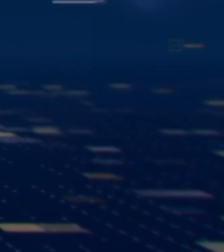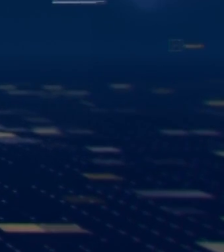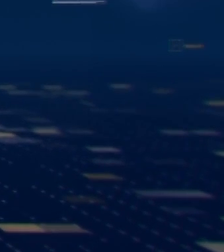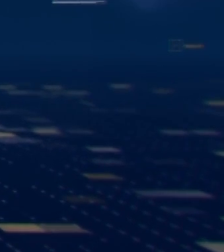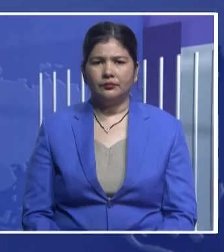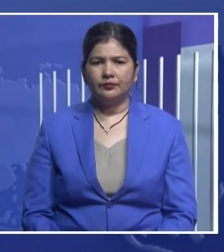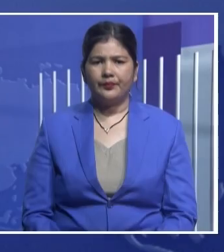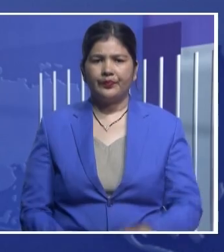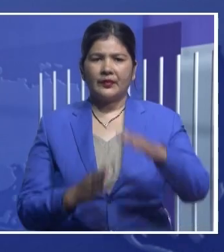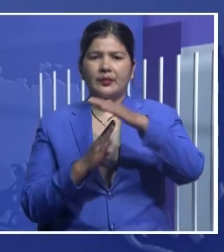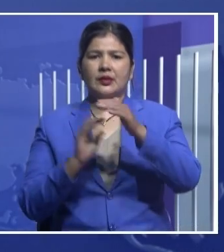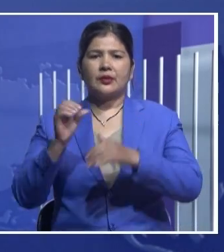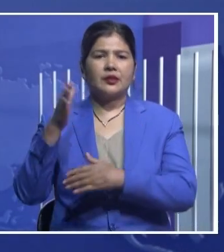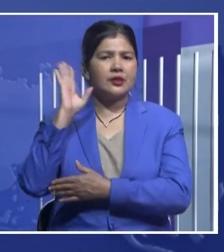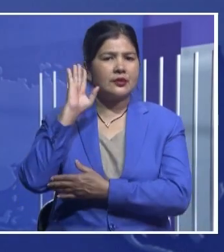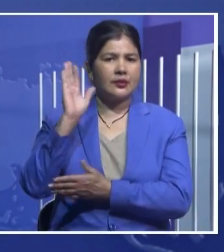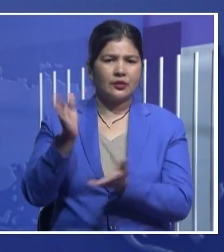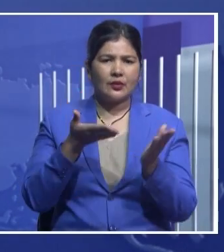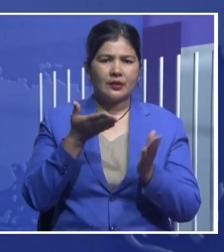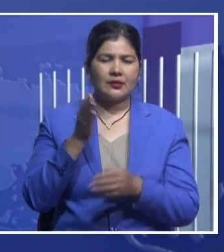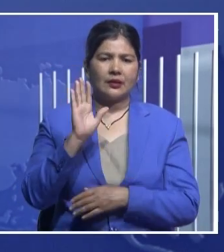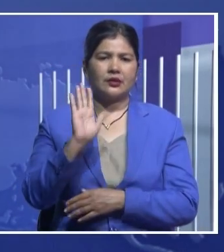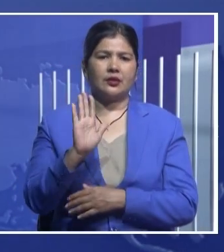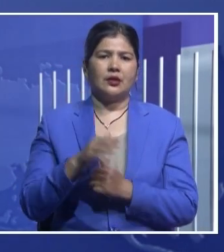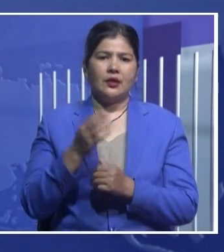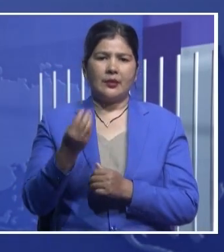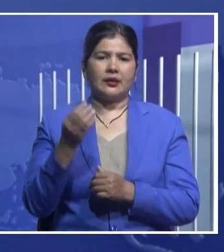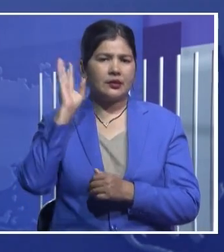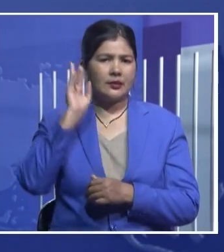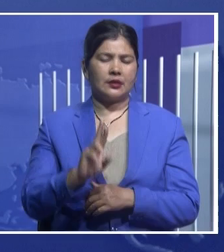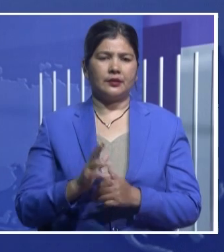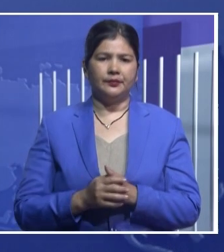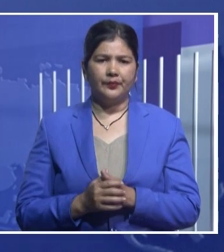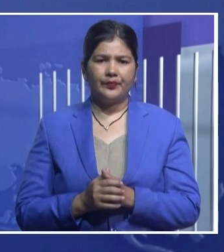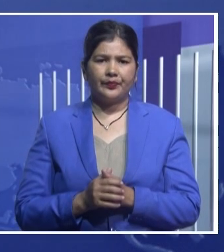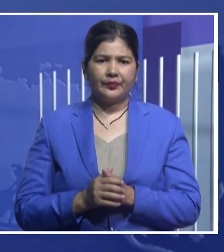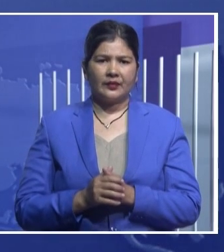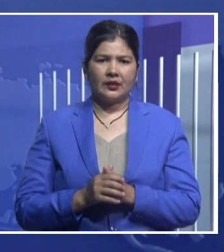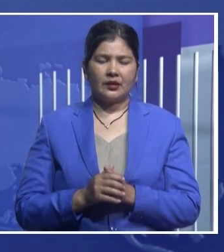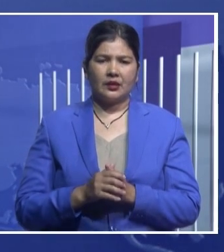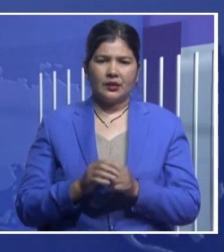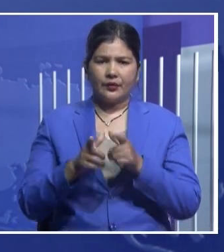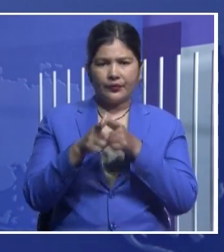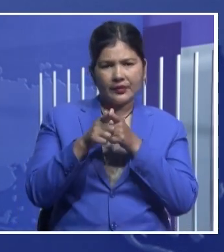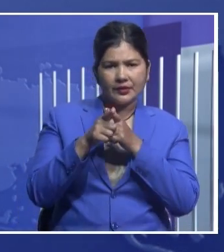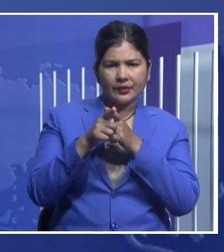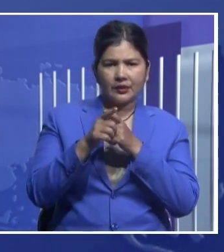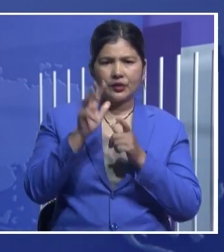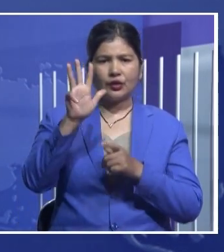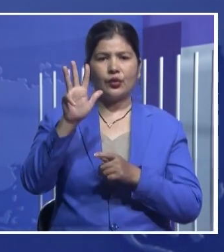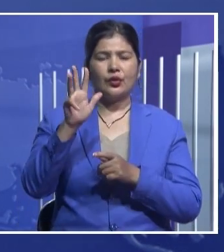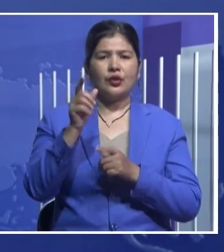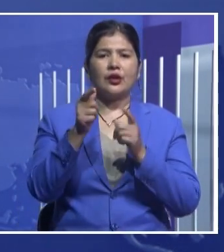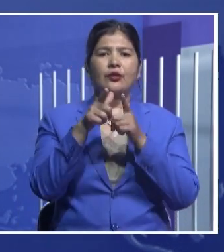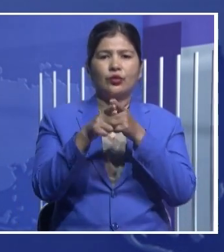विश्रामपछि समाचारमा पुनः स्वागत छ। अब बाँकी समाचार। स्वचालित पिस्तोल र त्यसमा लाग्ने 9 राउन्ड